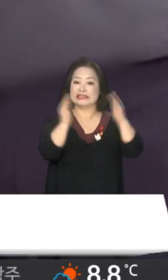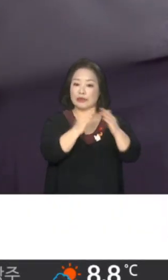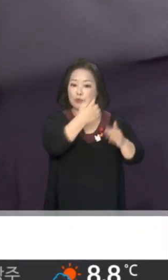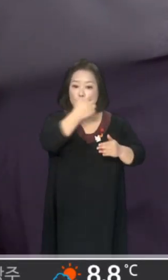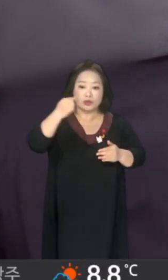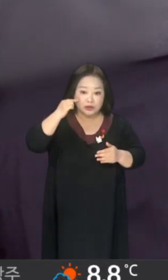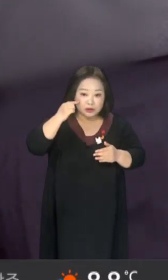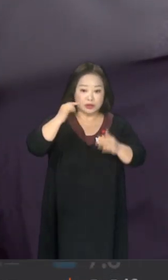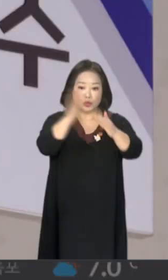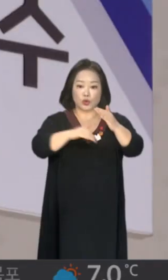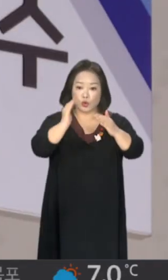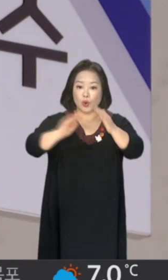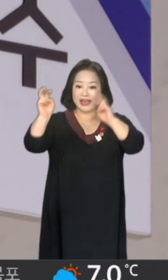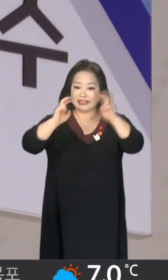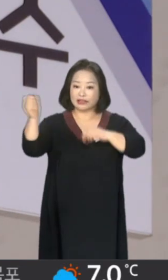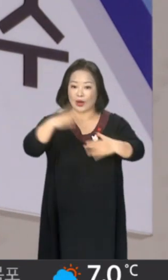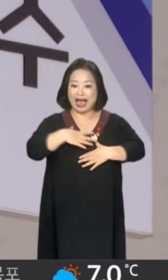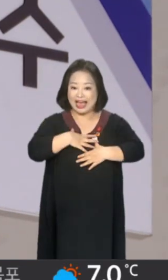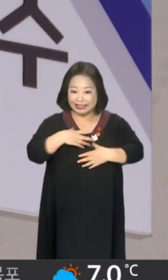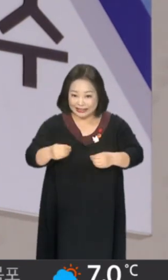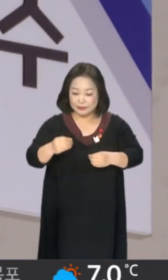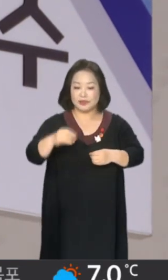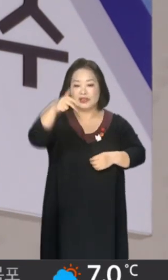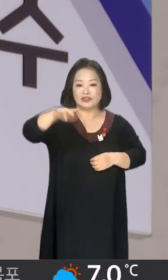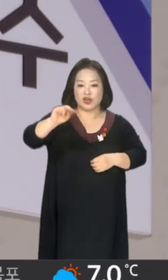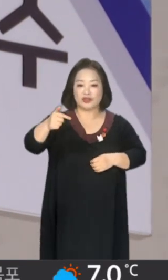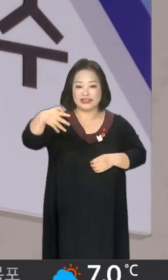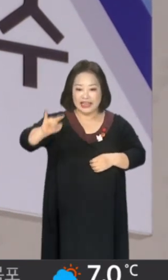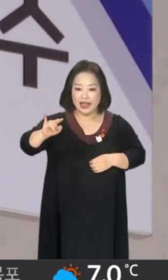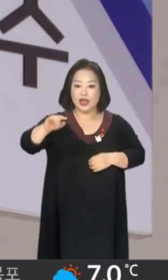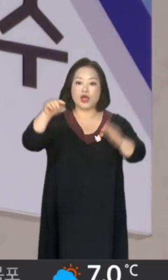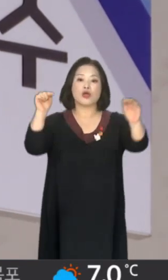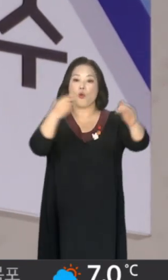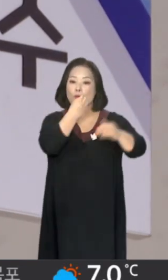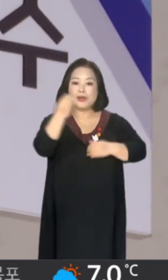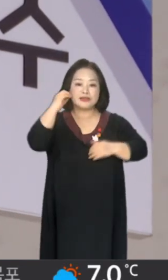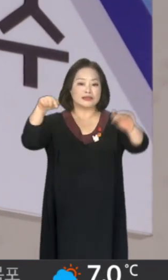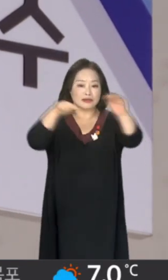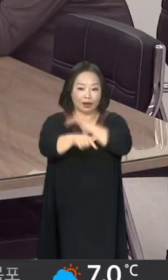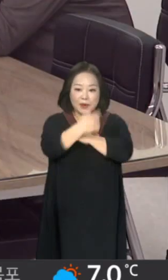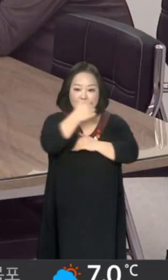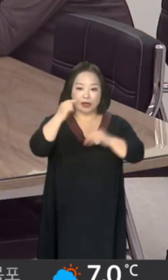보증공사 누리집 안심 전세 등을 통해 확인할 수 있습니다